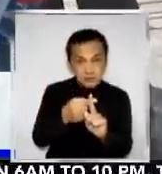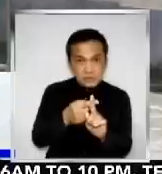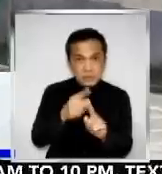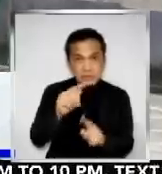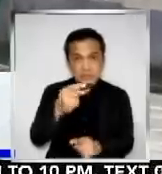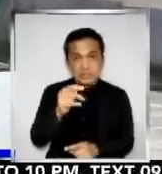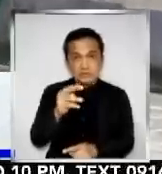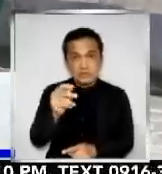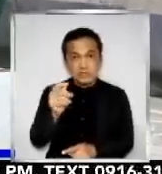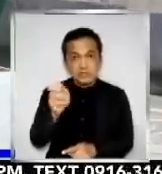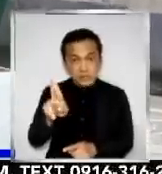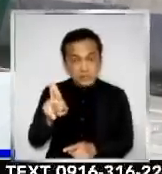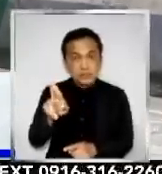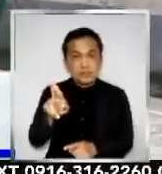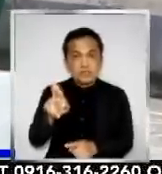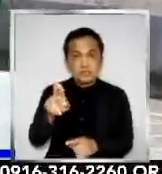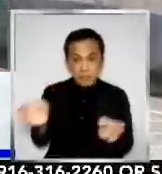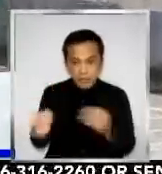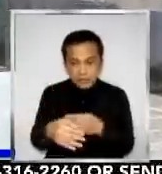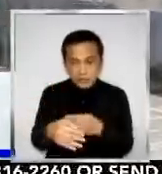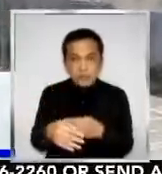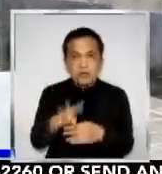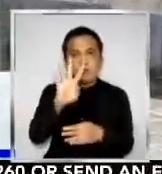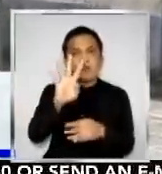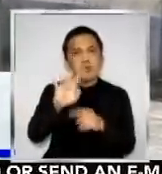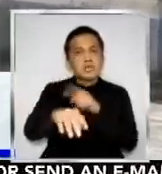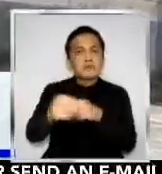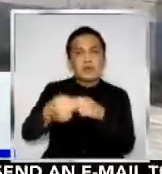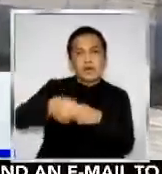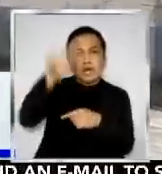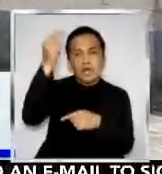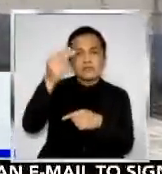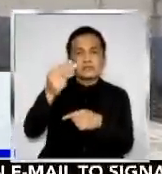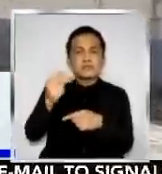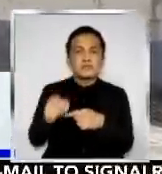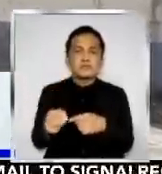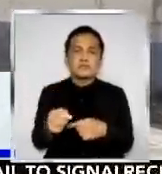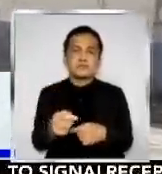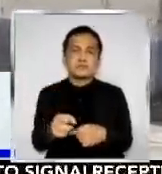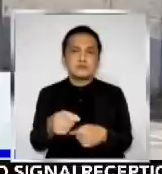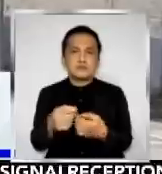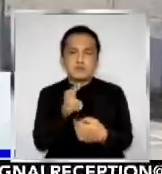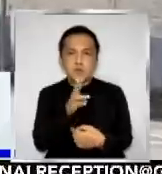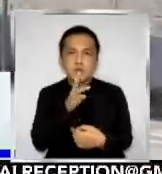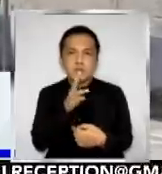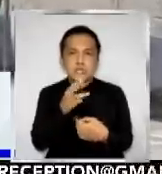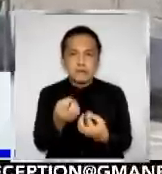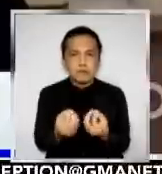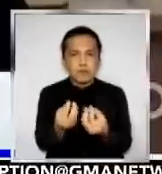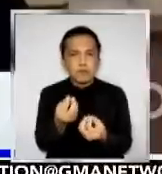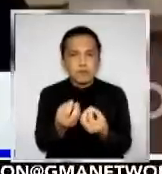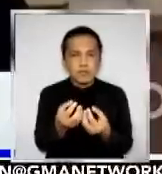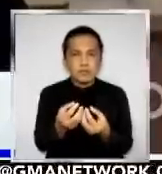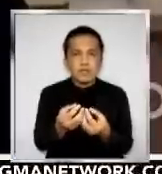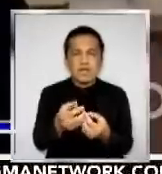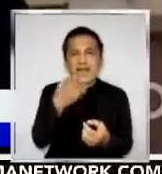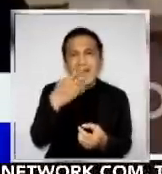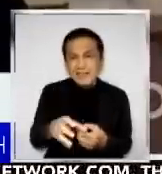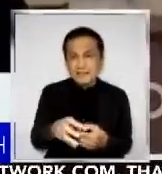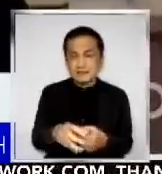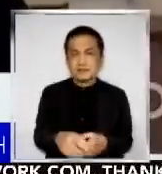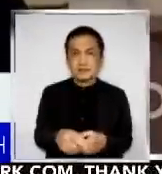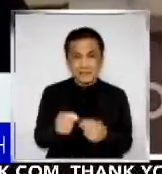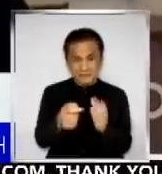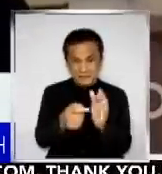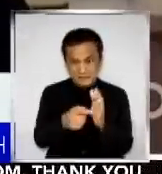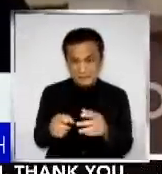box, 4 beses na mas mataas sa boiling point ng tubig, higit na mainit kaysa sa required temperature. Nagre-record siya ng